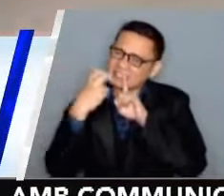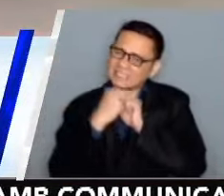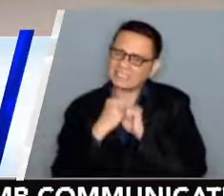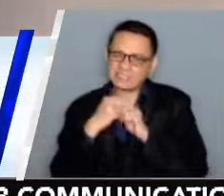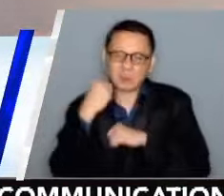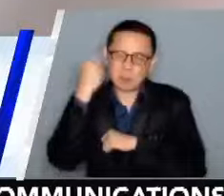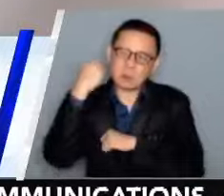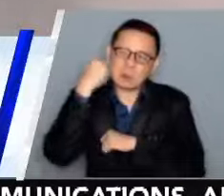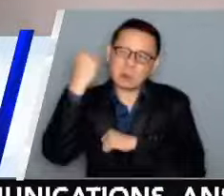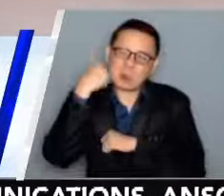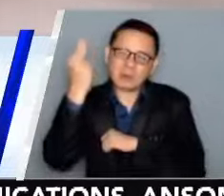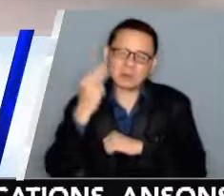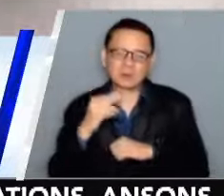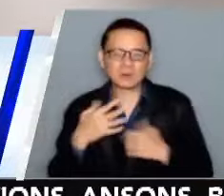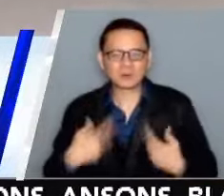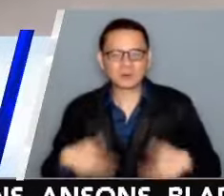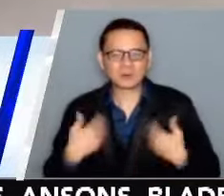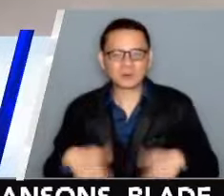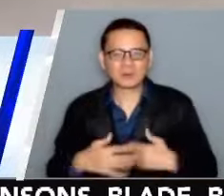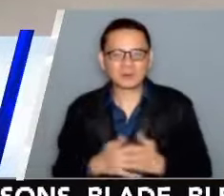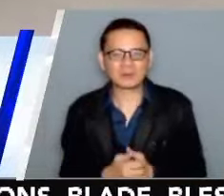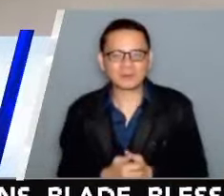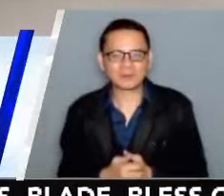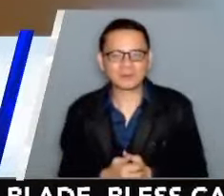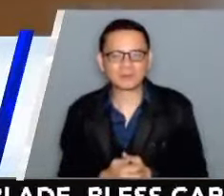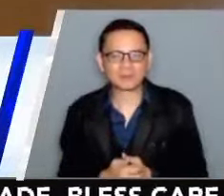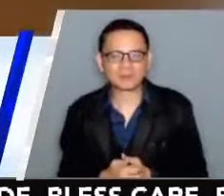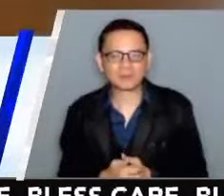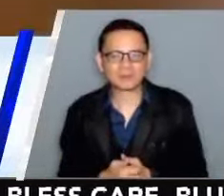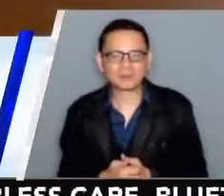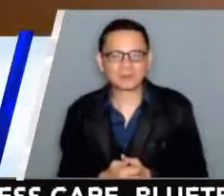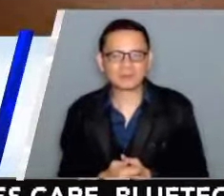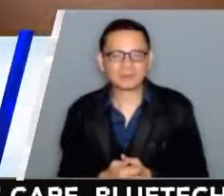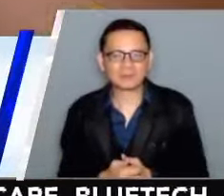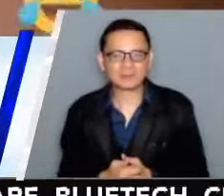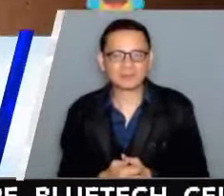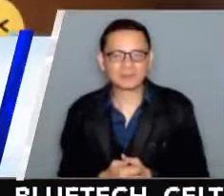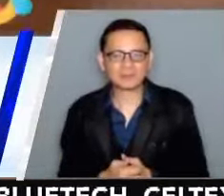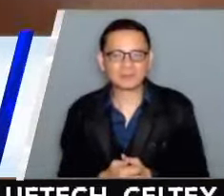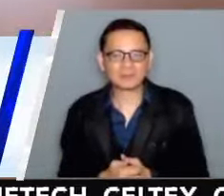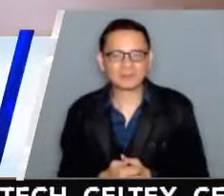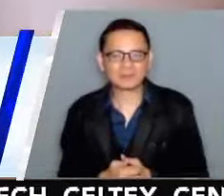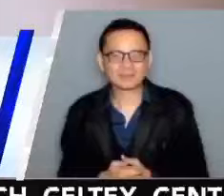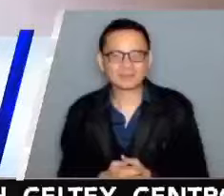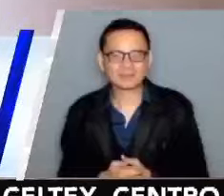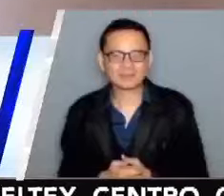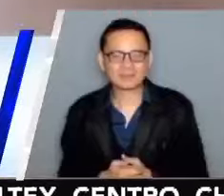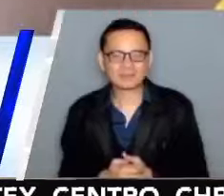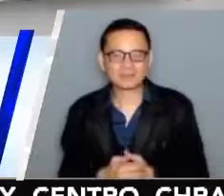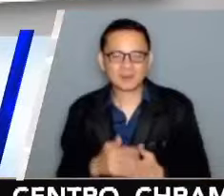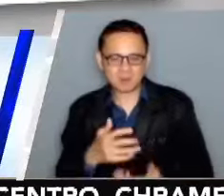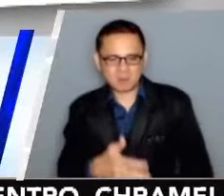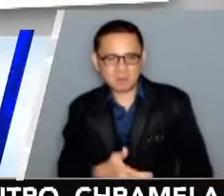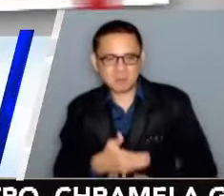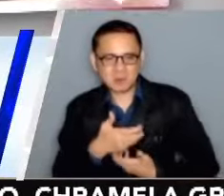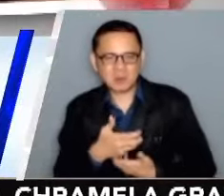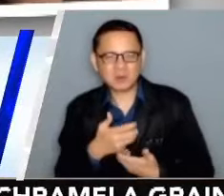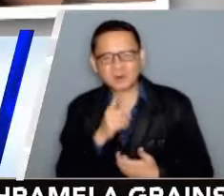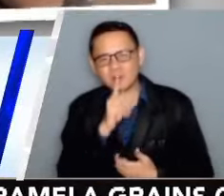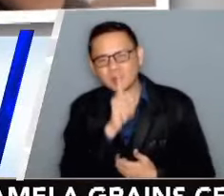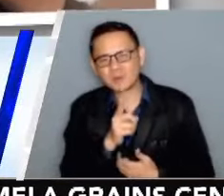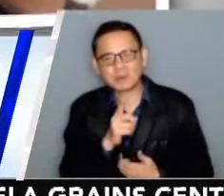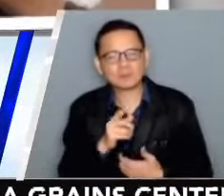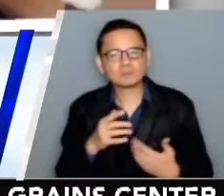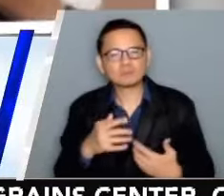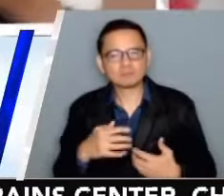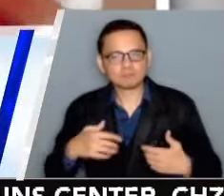sadali lang, tila napak-uyu agad ang aso. Kahit kargahin, tila ba nagtatampo.